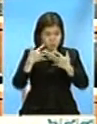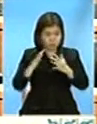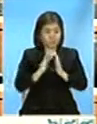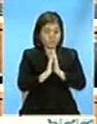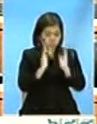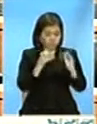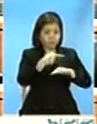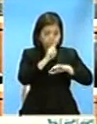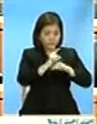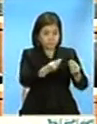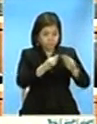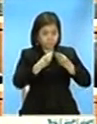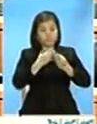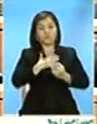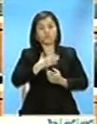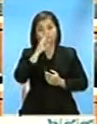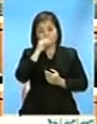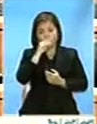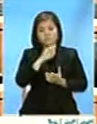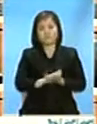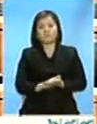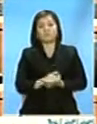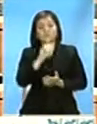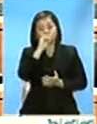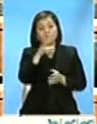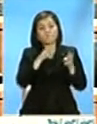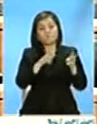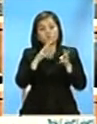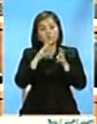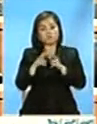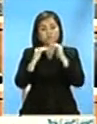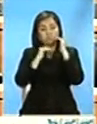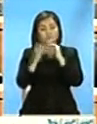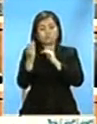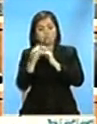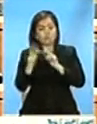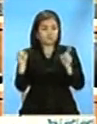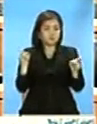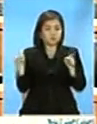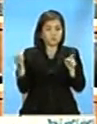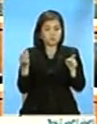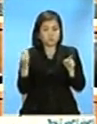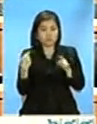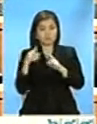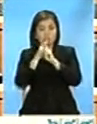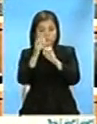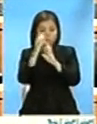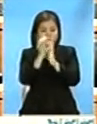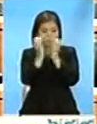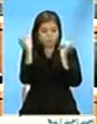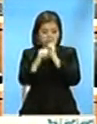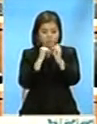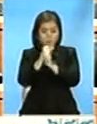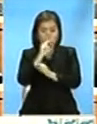ครับ เชิญครับ ผมก็ยืนยันนะครับว่าผมคิดว่าการออกแบบที่น่าจะดีขึ้นนะครับจากรัฐธรรมนูญ50